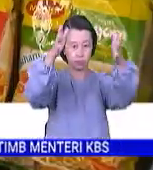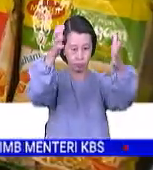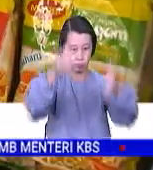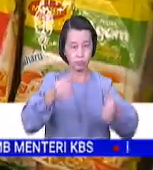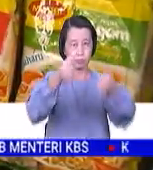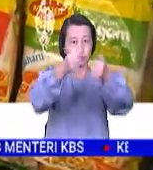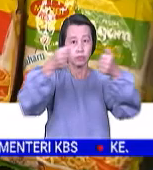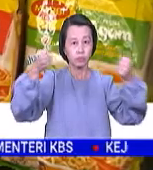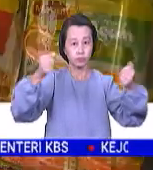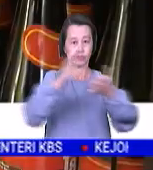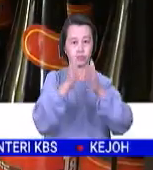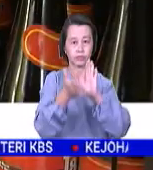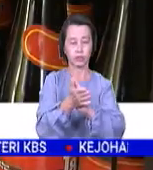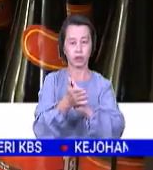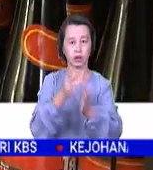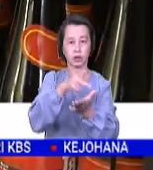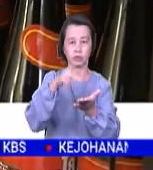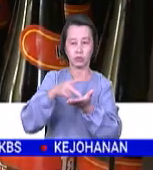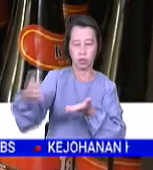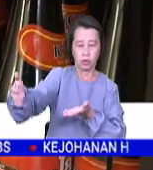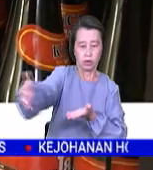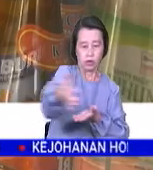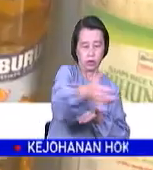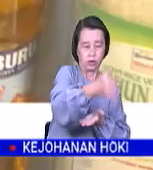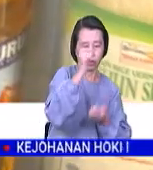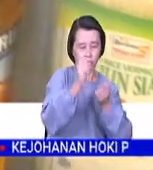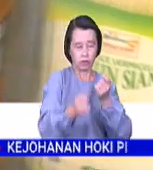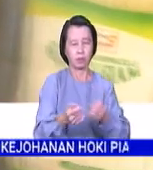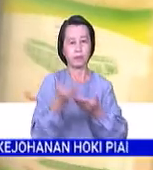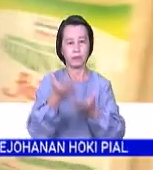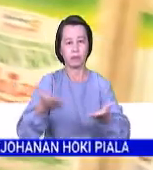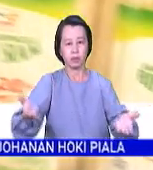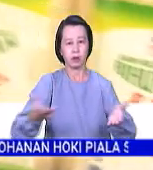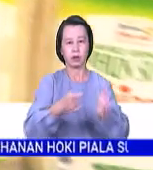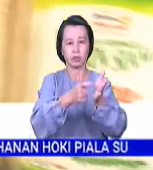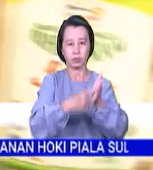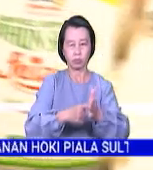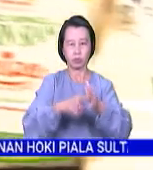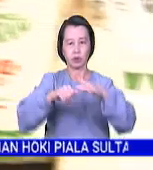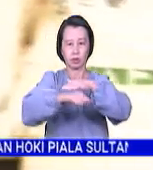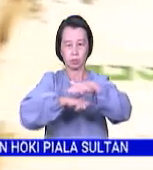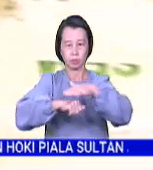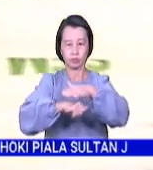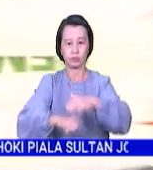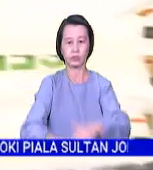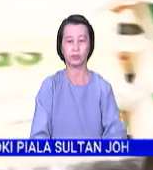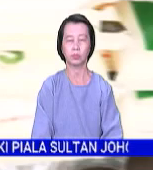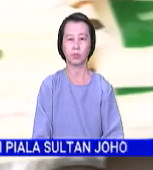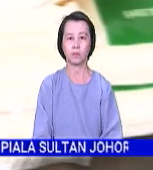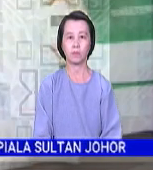gerobok rezeki menjadi pusat pengumpulan dan kutipan barang keperluan asas.